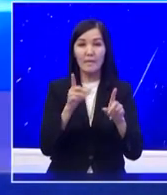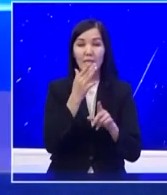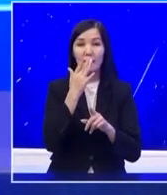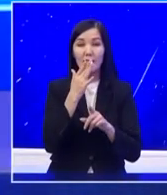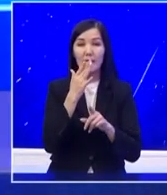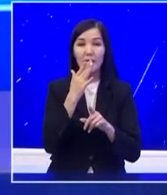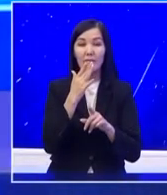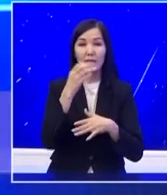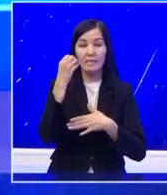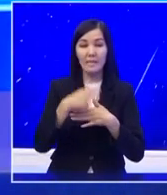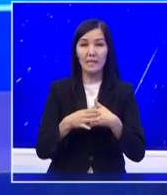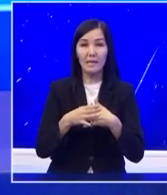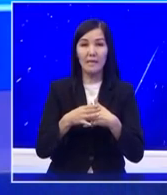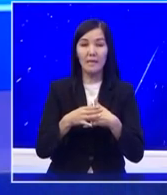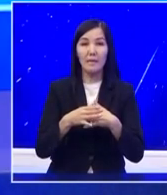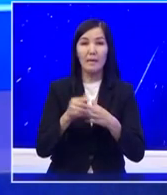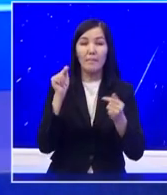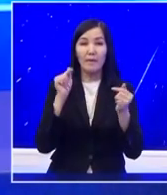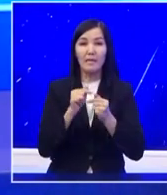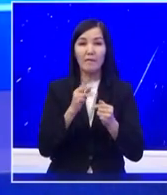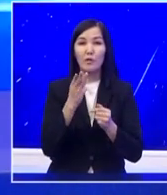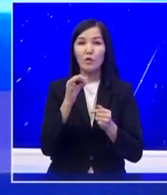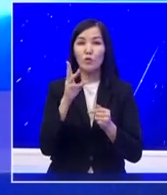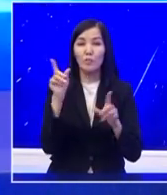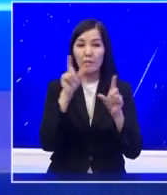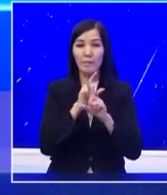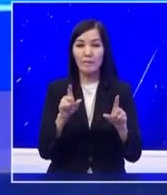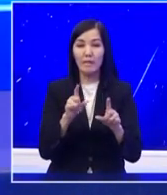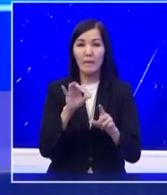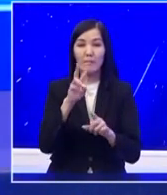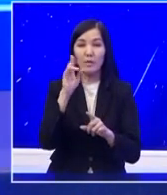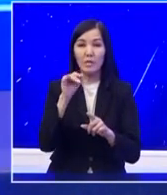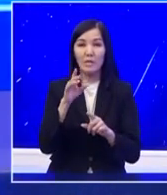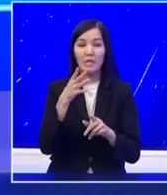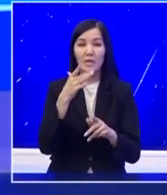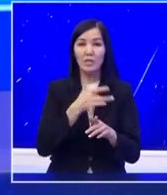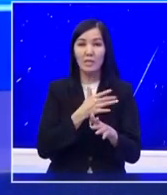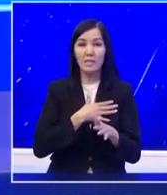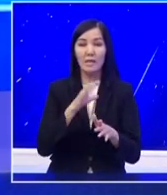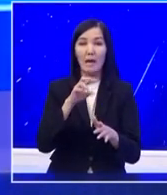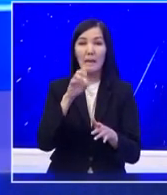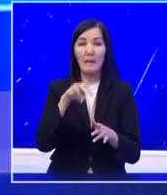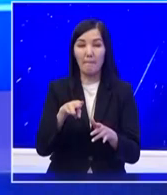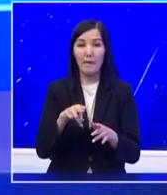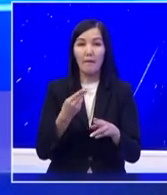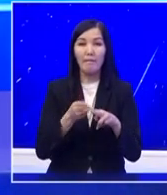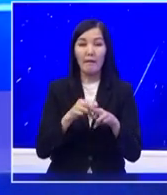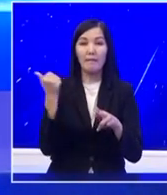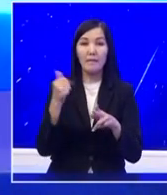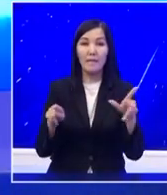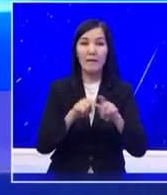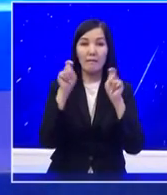центра экспертизы, противочумной лаборатории, Винбеши-Казахской ЦРБ и частной клиники «Олимп». На этой неделе